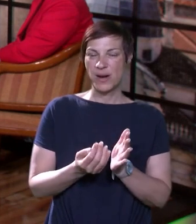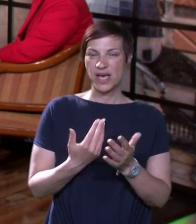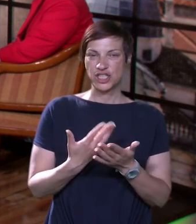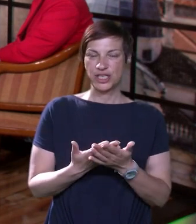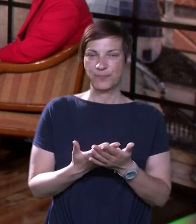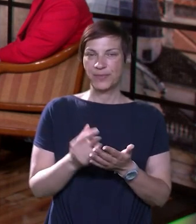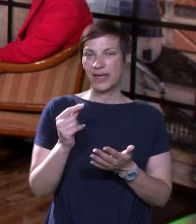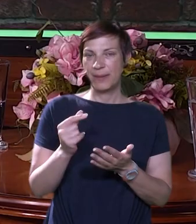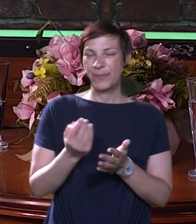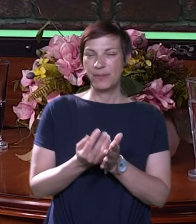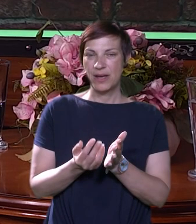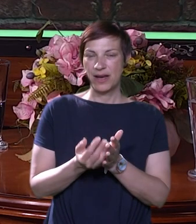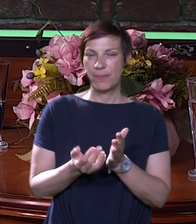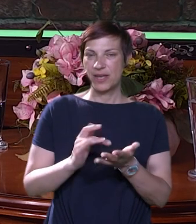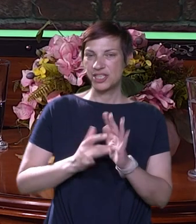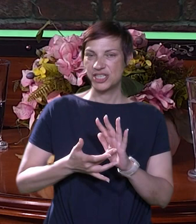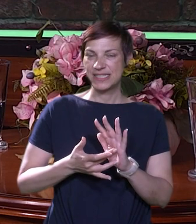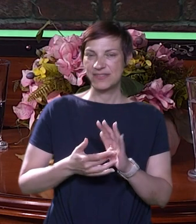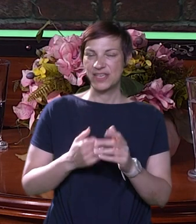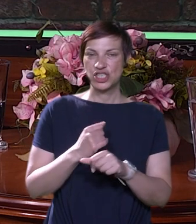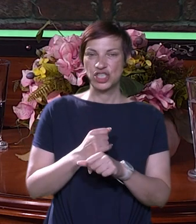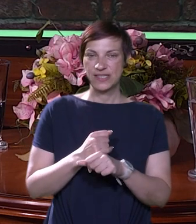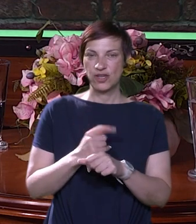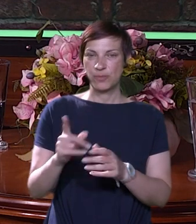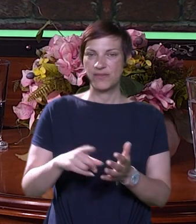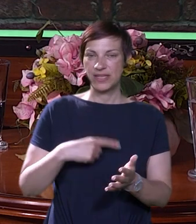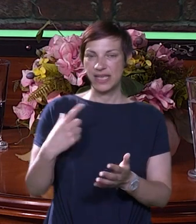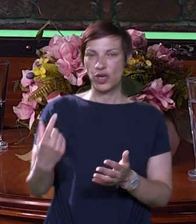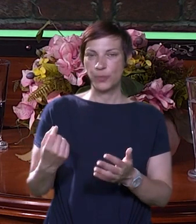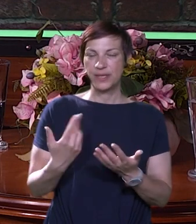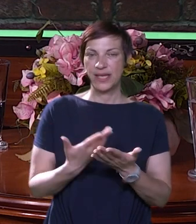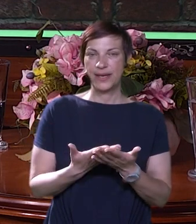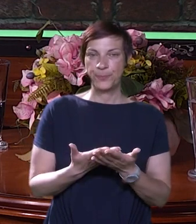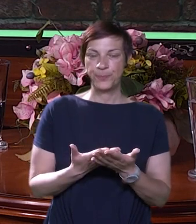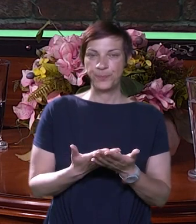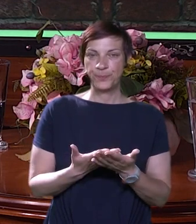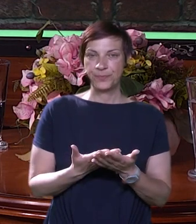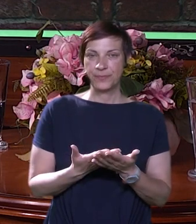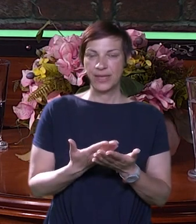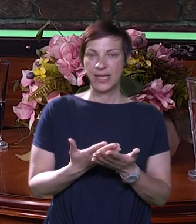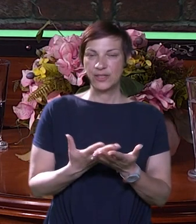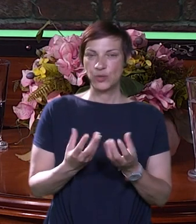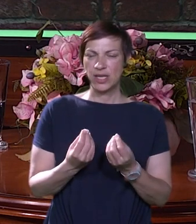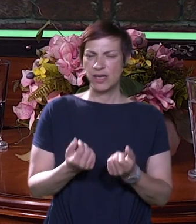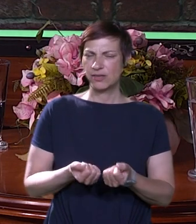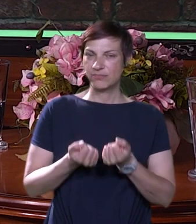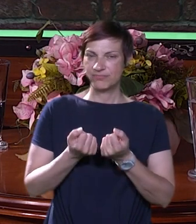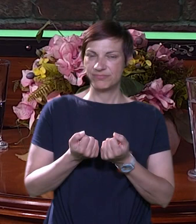plaćen i što je minimalna plaća za sve što se obavi tokom dana, a tu je